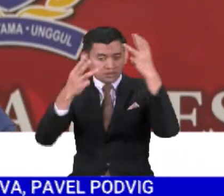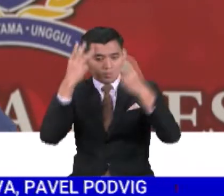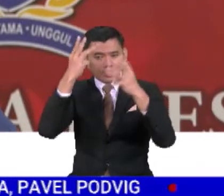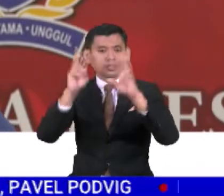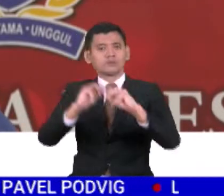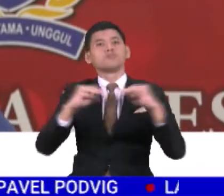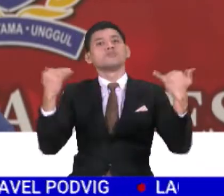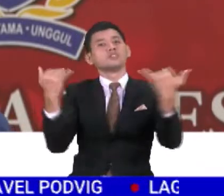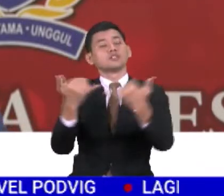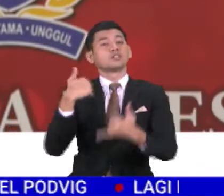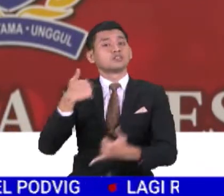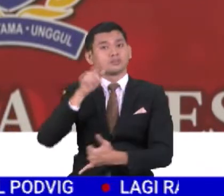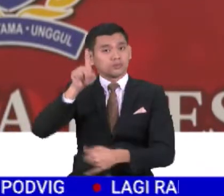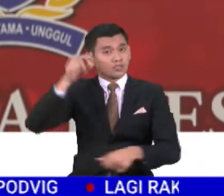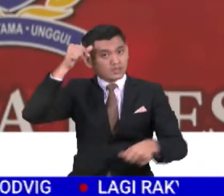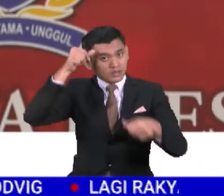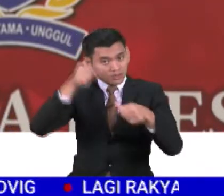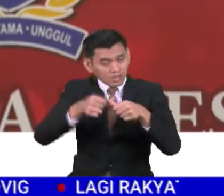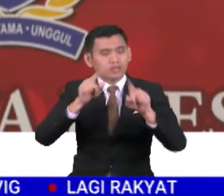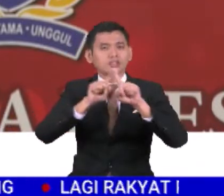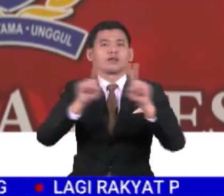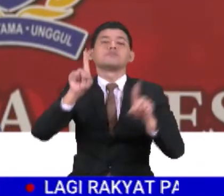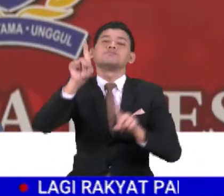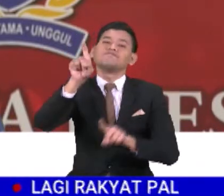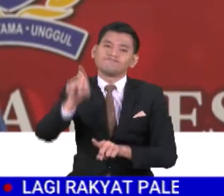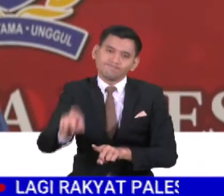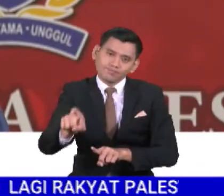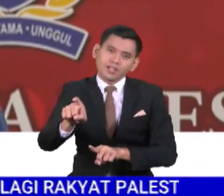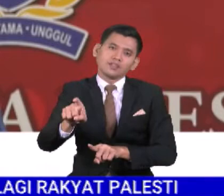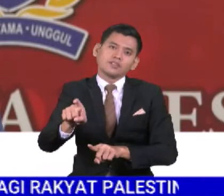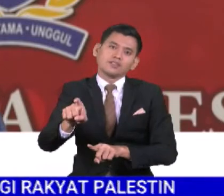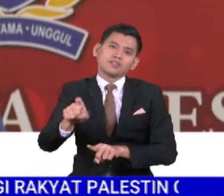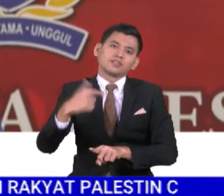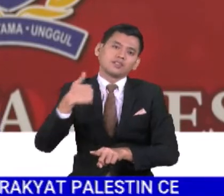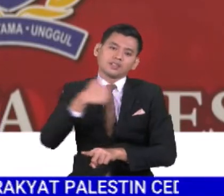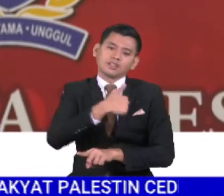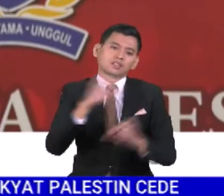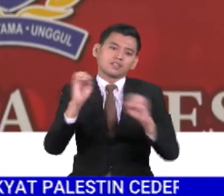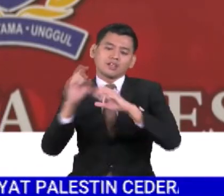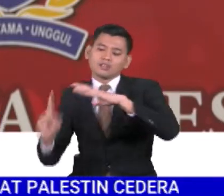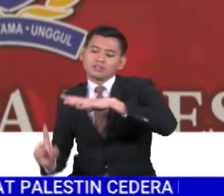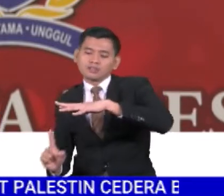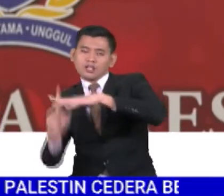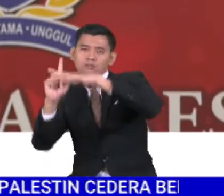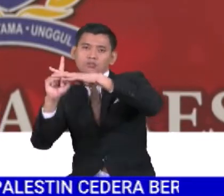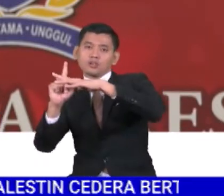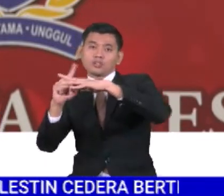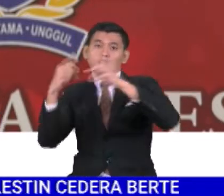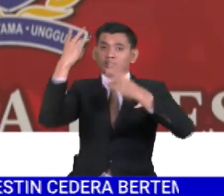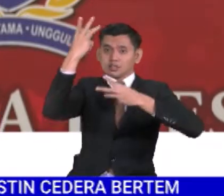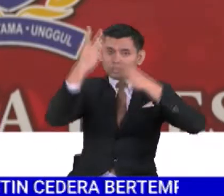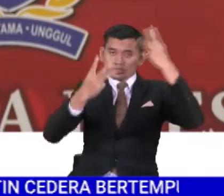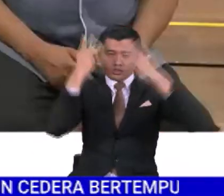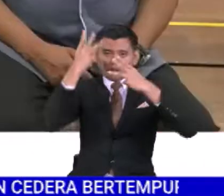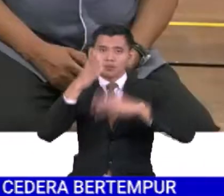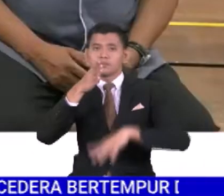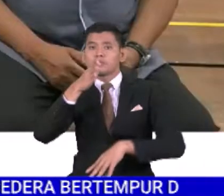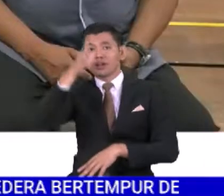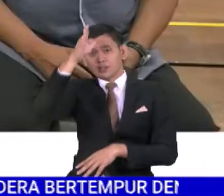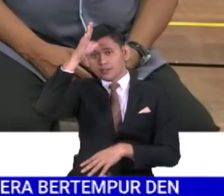kita perlu beringat. Pada masa yang sama, kita perlu pastikan supaya ianya tidak menimbulkan kerisauan dalam kalangan ibu